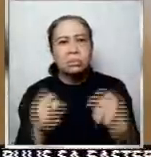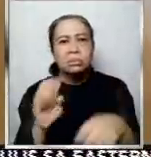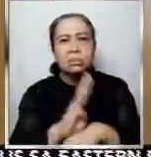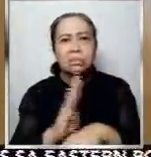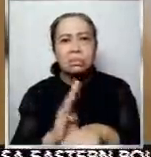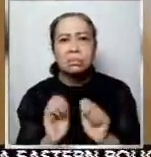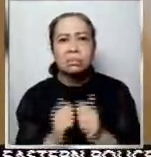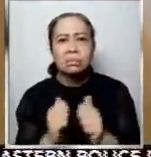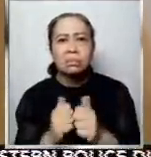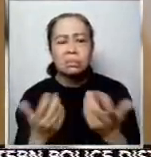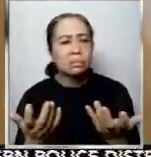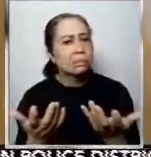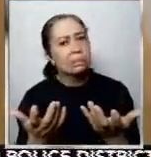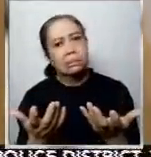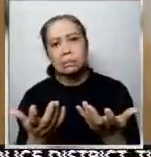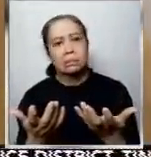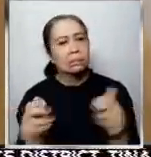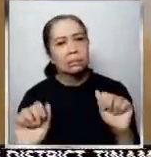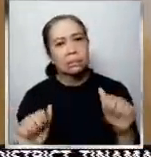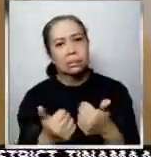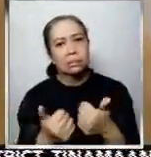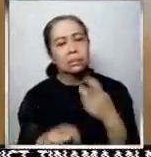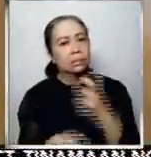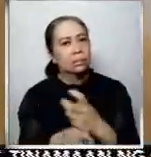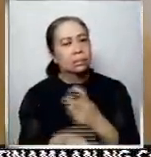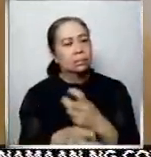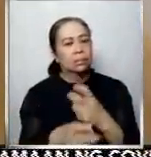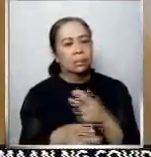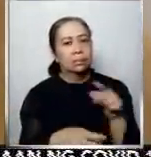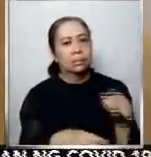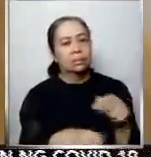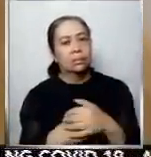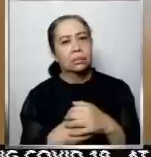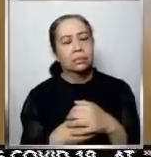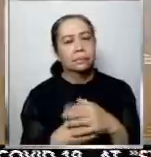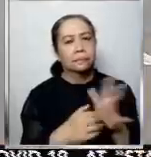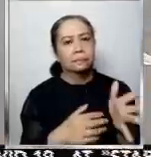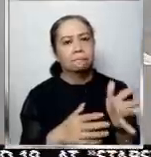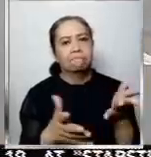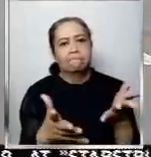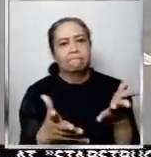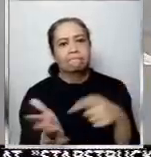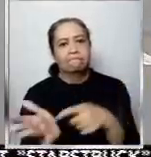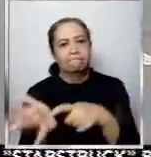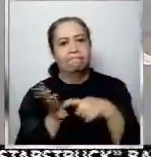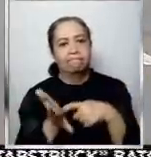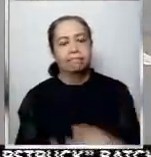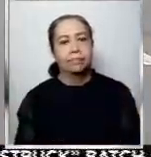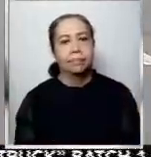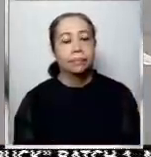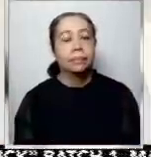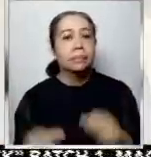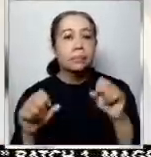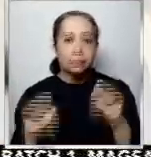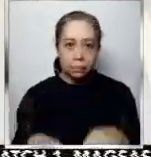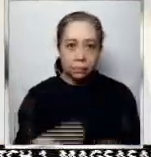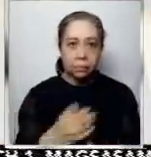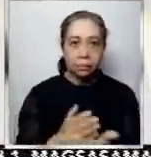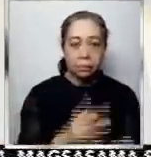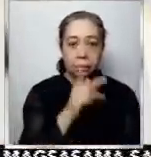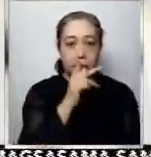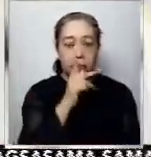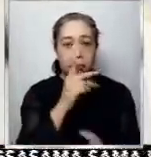medyo challenge yung ganong requirement. Pwede naman ang mga pribadong sasakyan ng